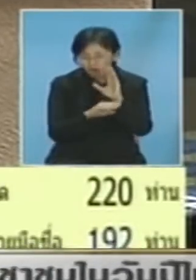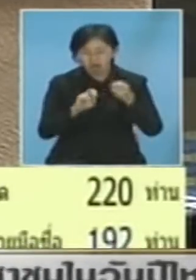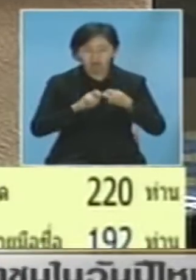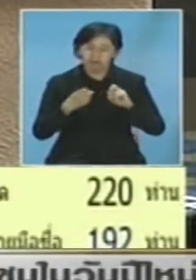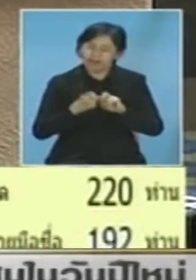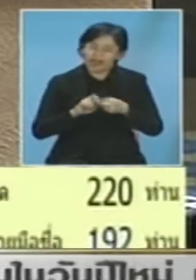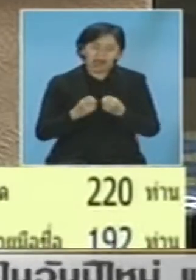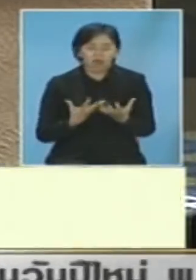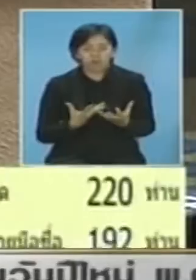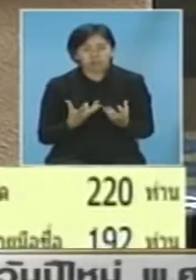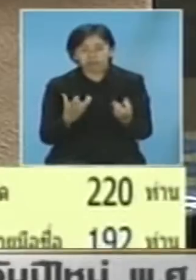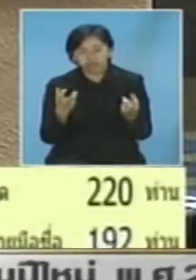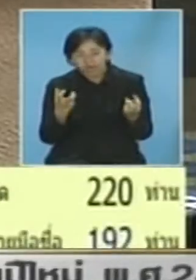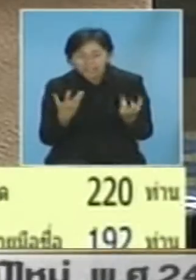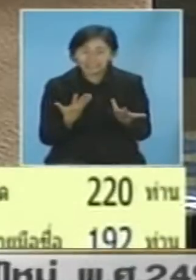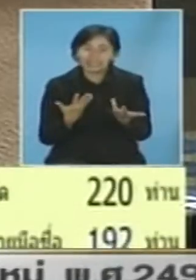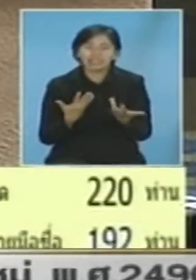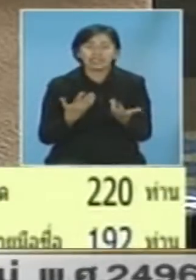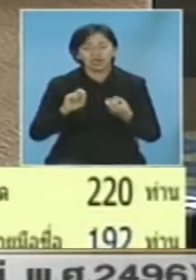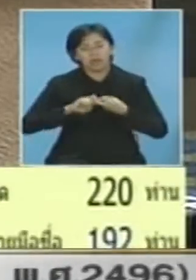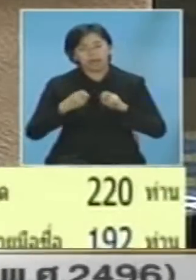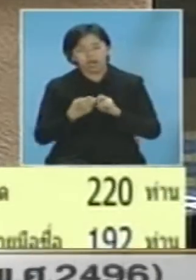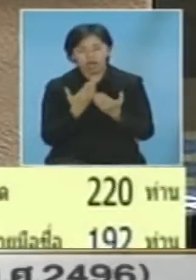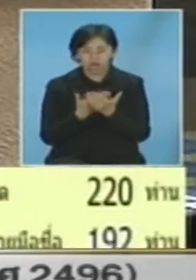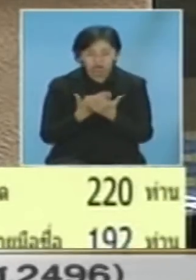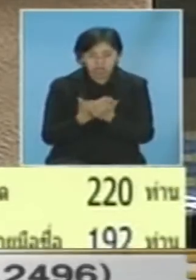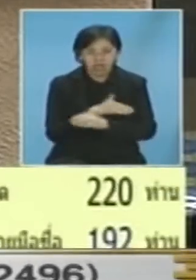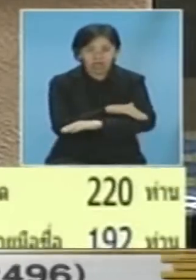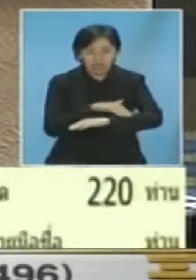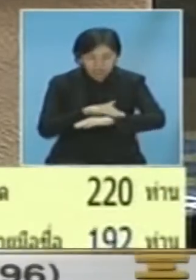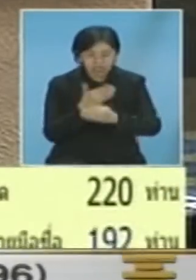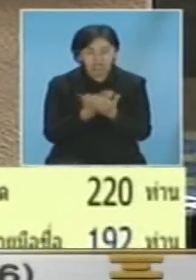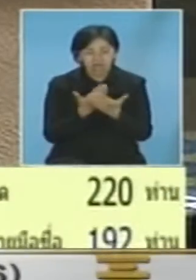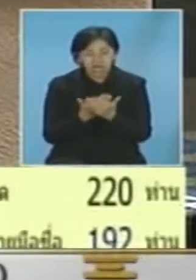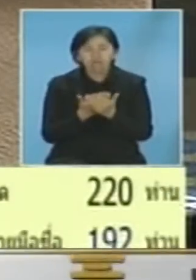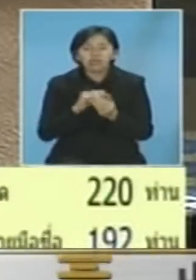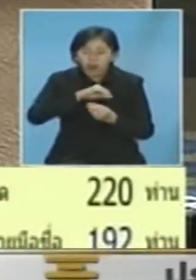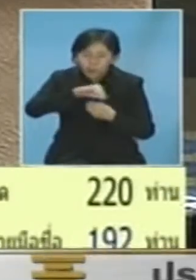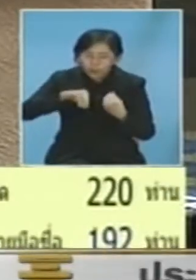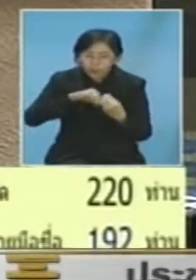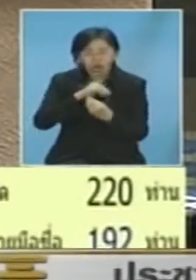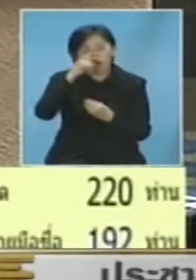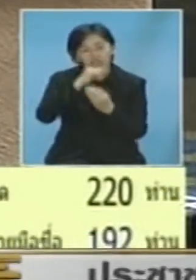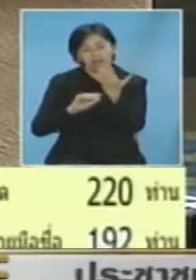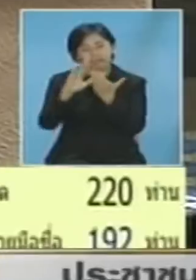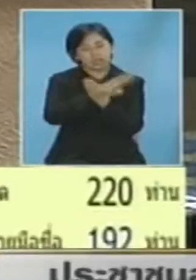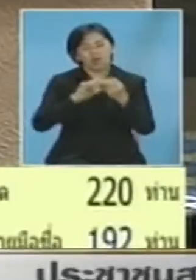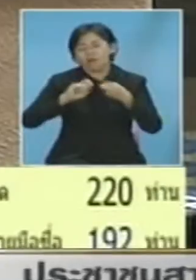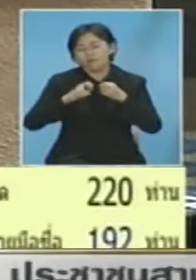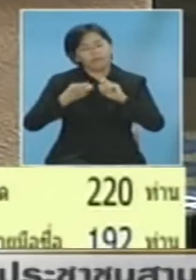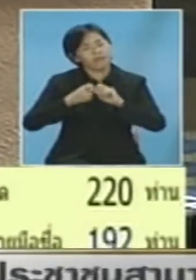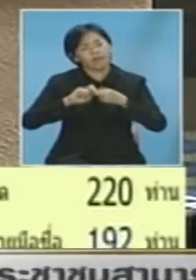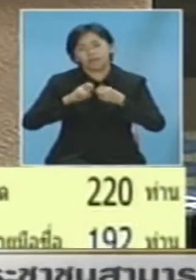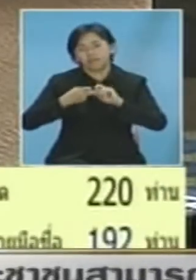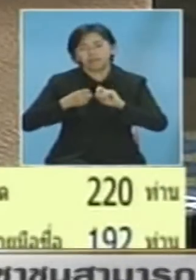ย่างมากมายจนกระทบต่อระบบการเงินการคลังของประเทศอย่างมีนัยยะสำคัญ